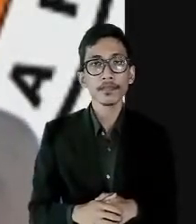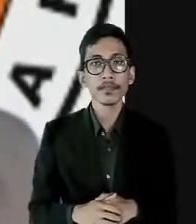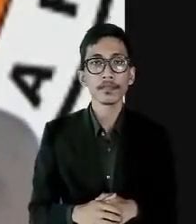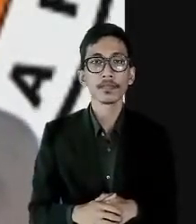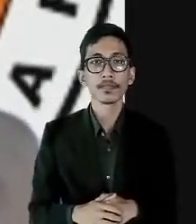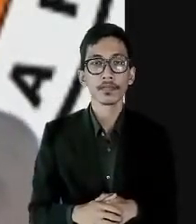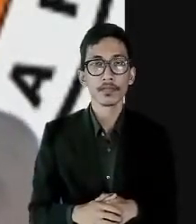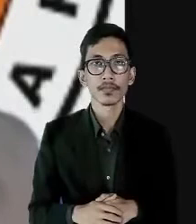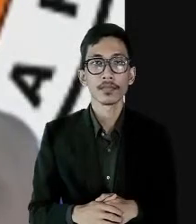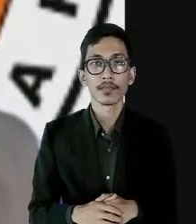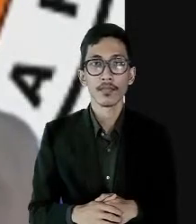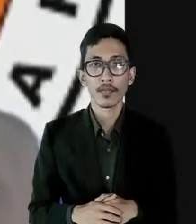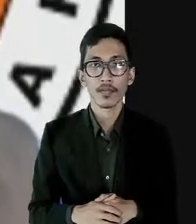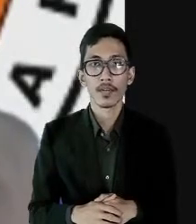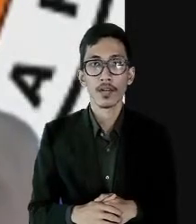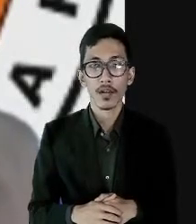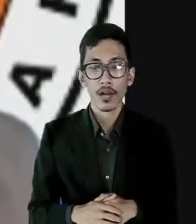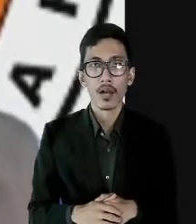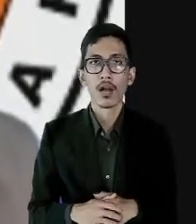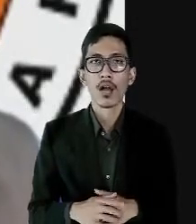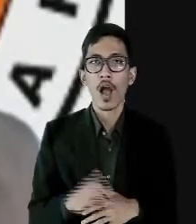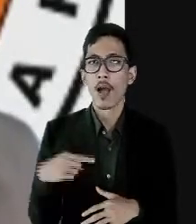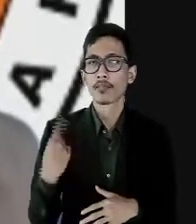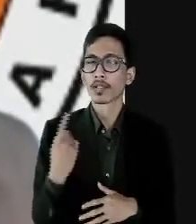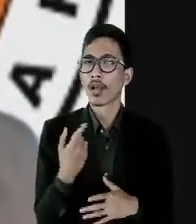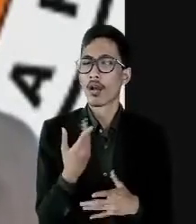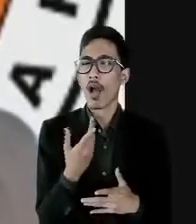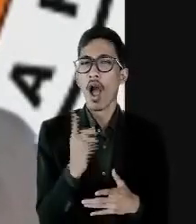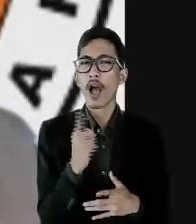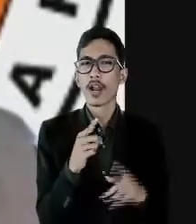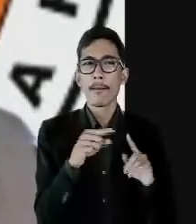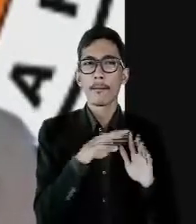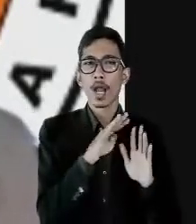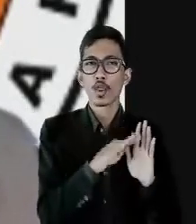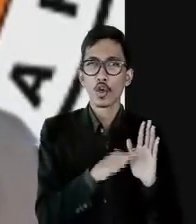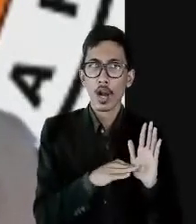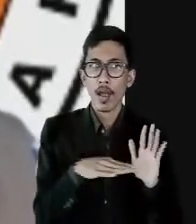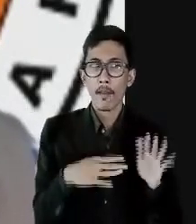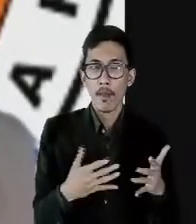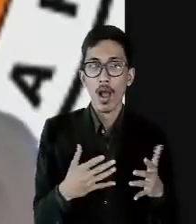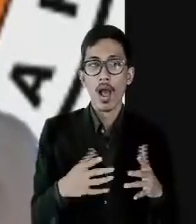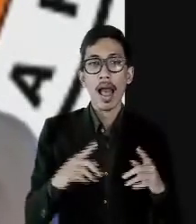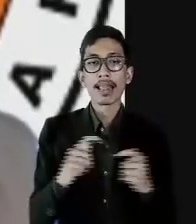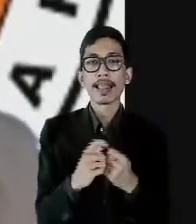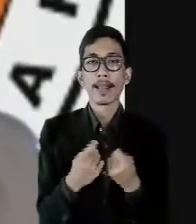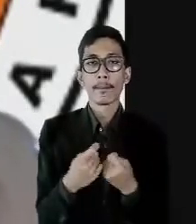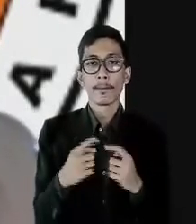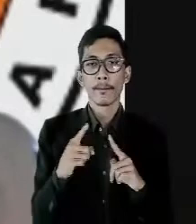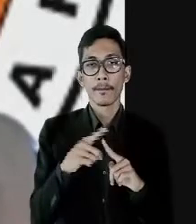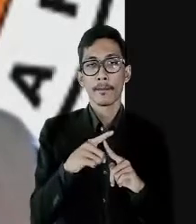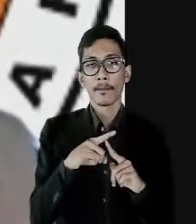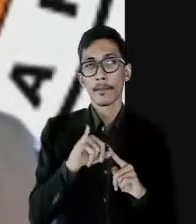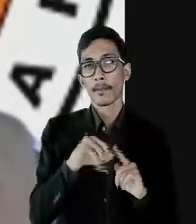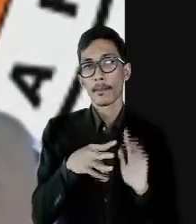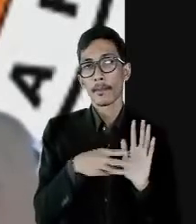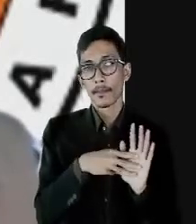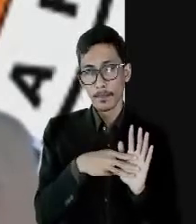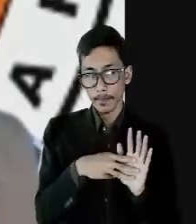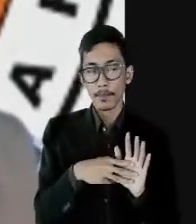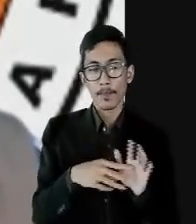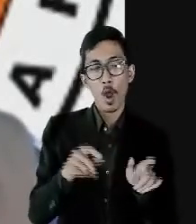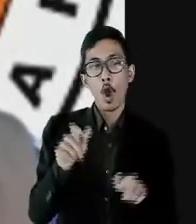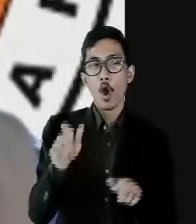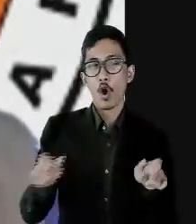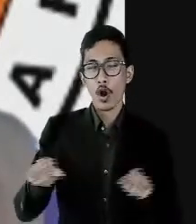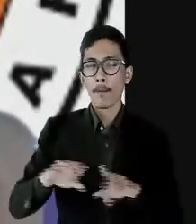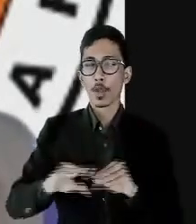teknis pencegahan, yang di mana kami lakukan pertama penambahan tim untuk vaksinasi.